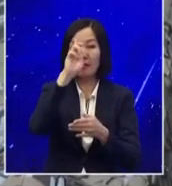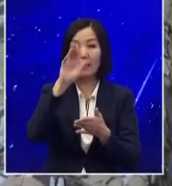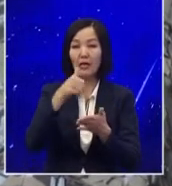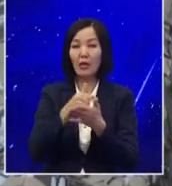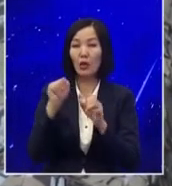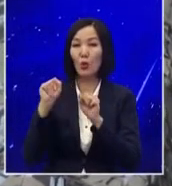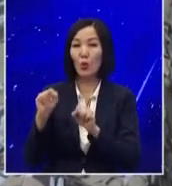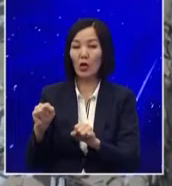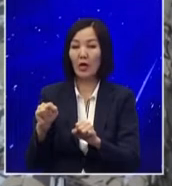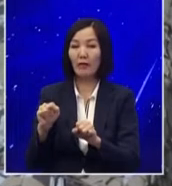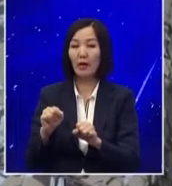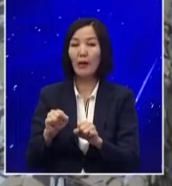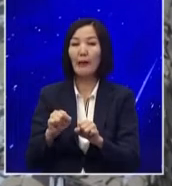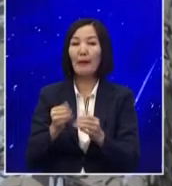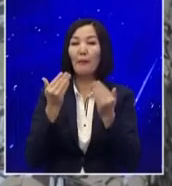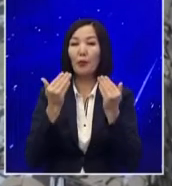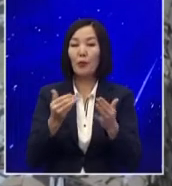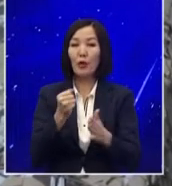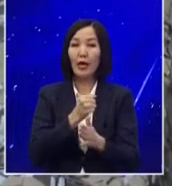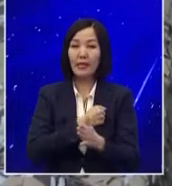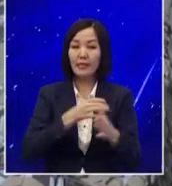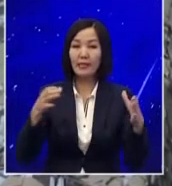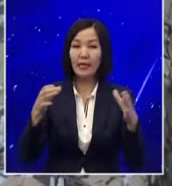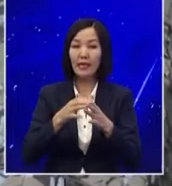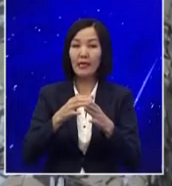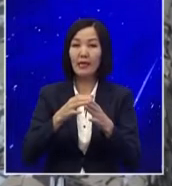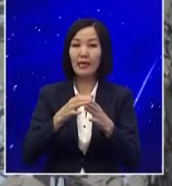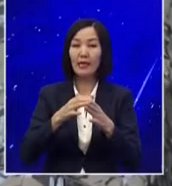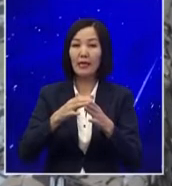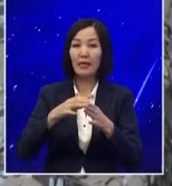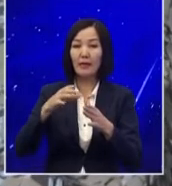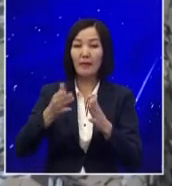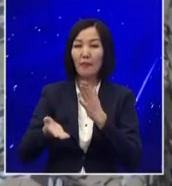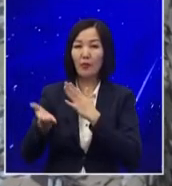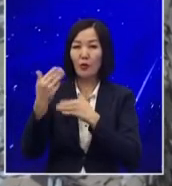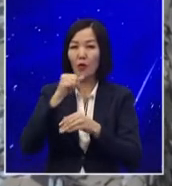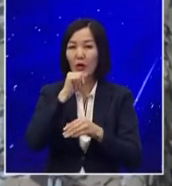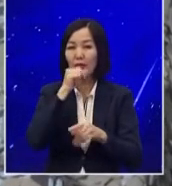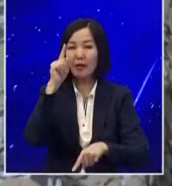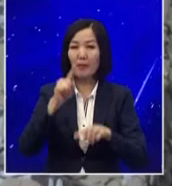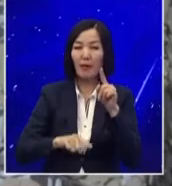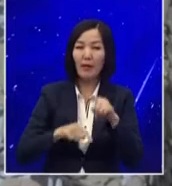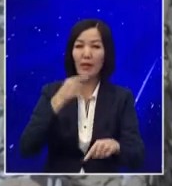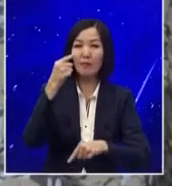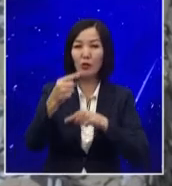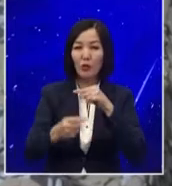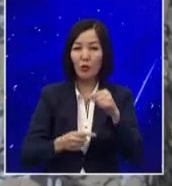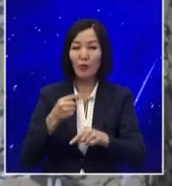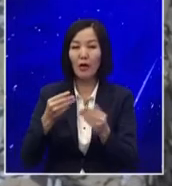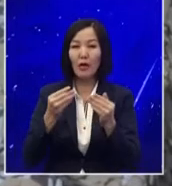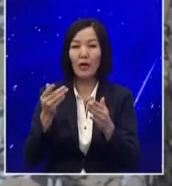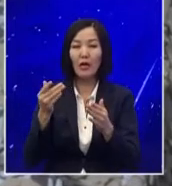қорғаны. Бүгінгі әскер байрақты батыр бабалардың ұрпағы. Осыны